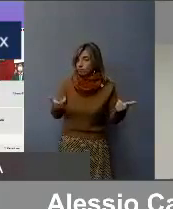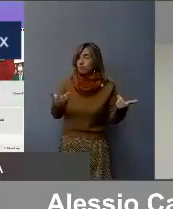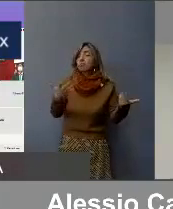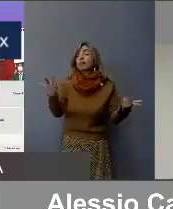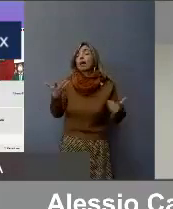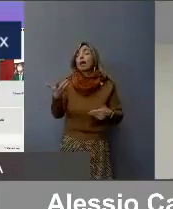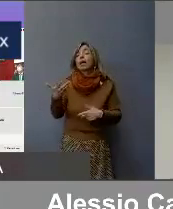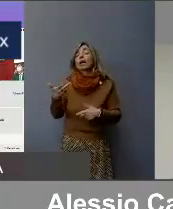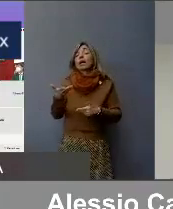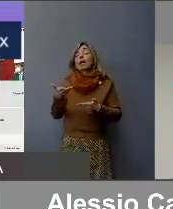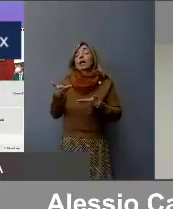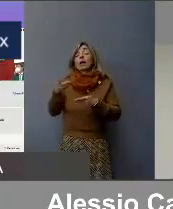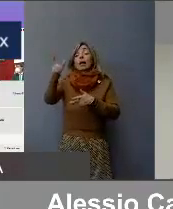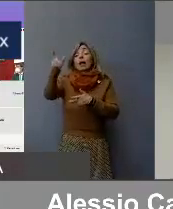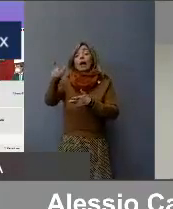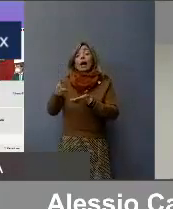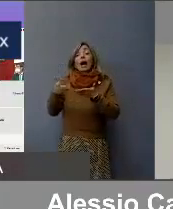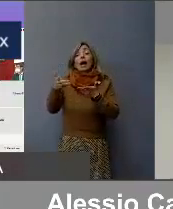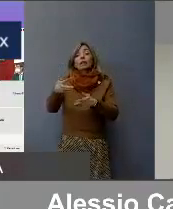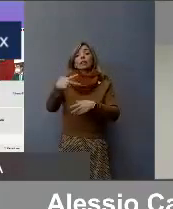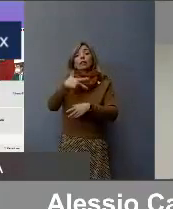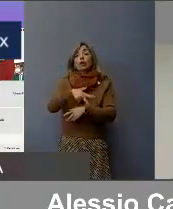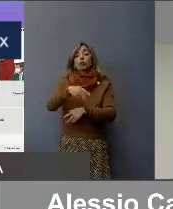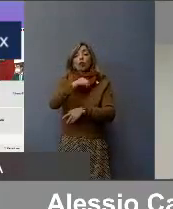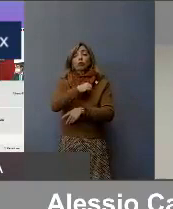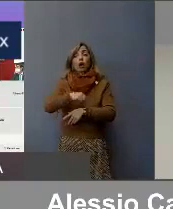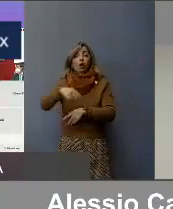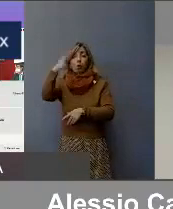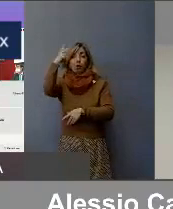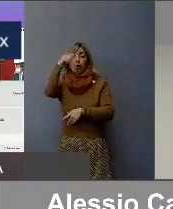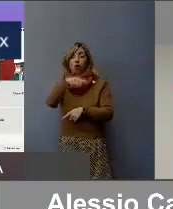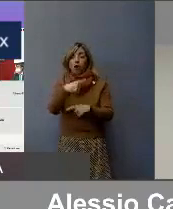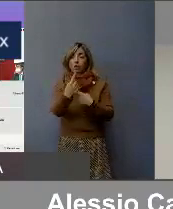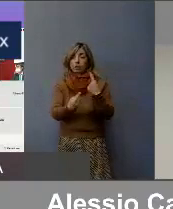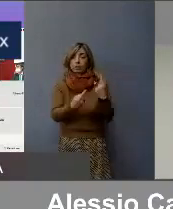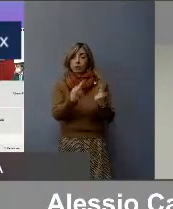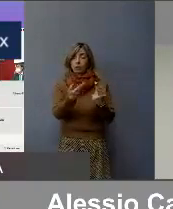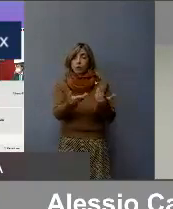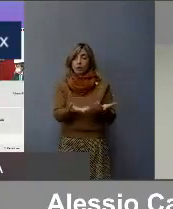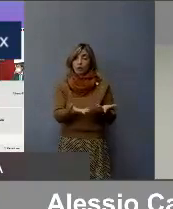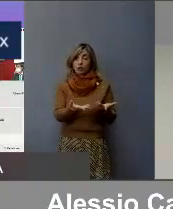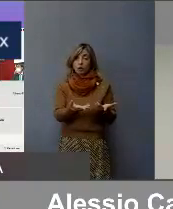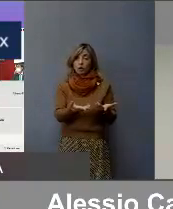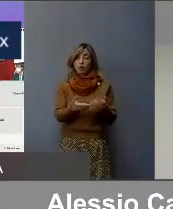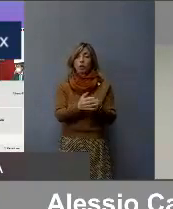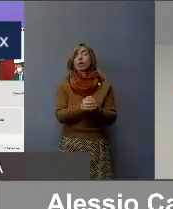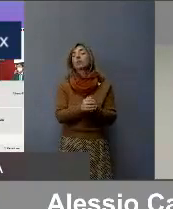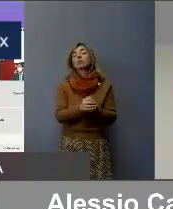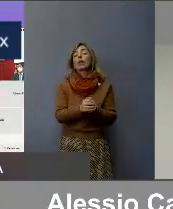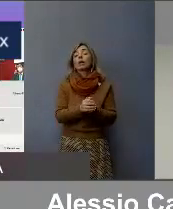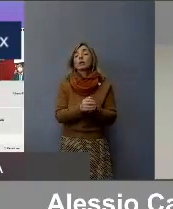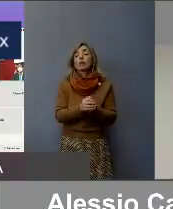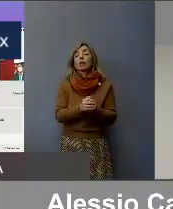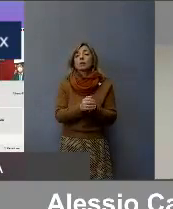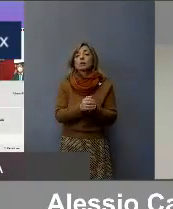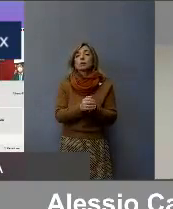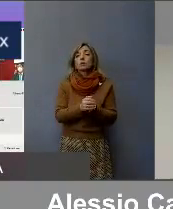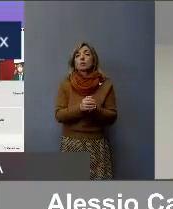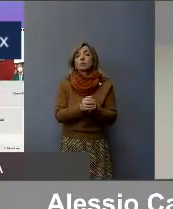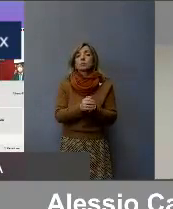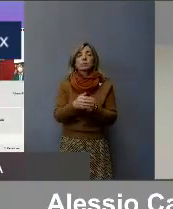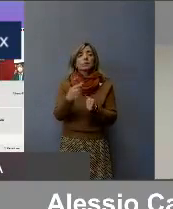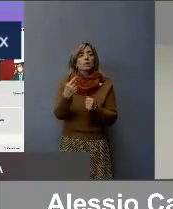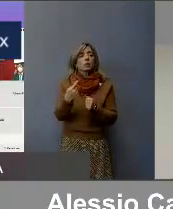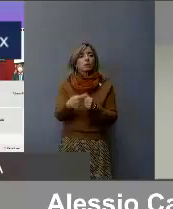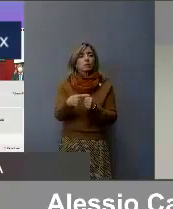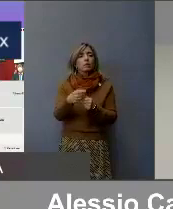comune perché solamente perché non possono aderire a natale natale